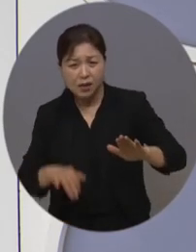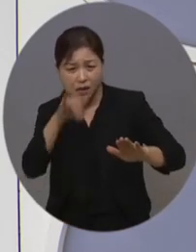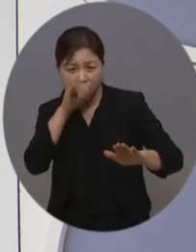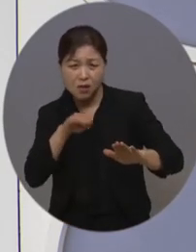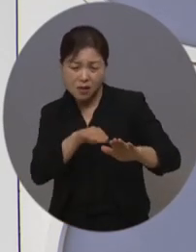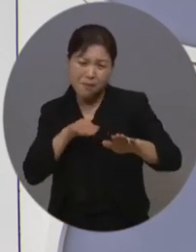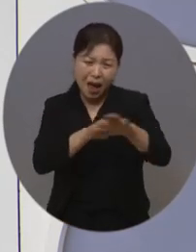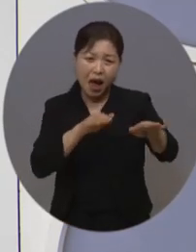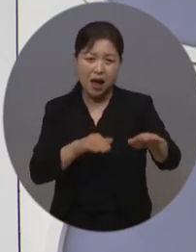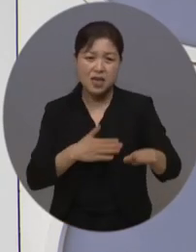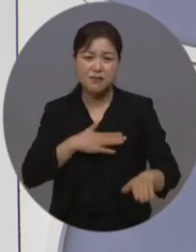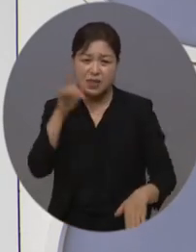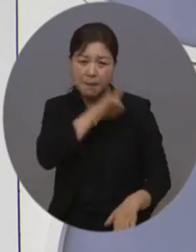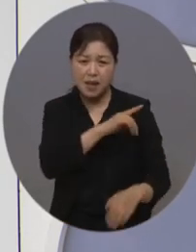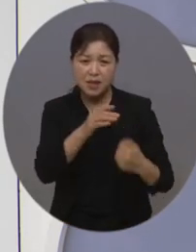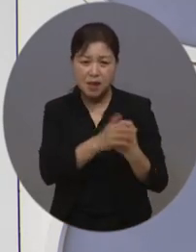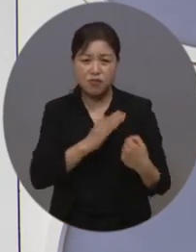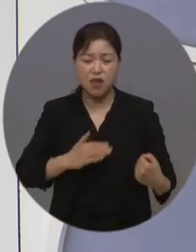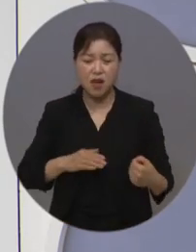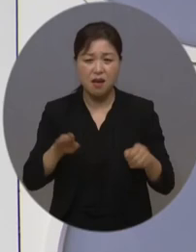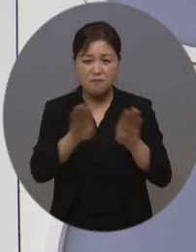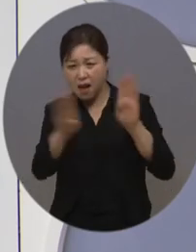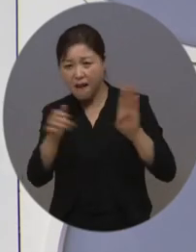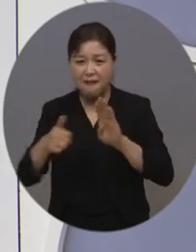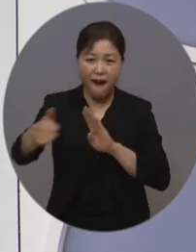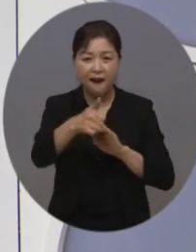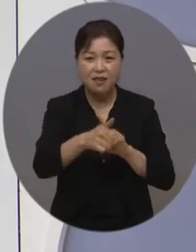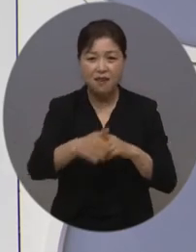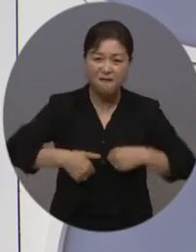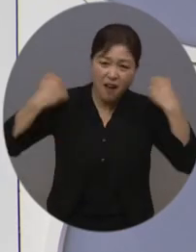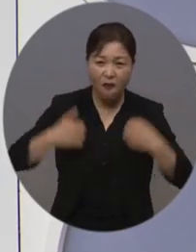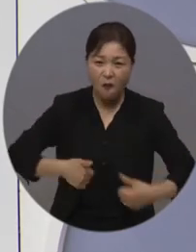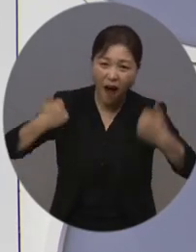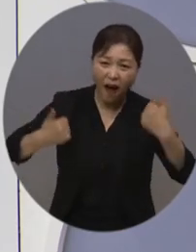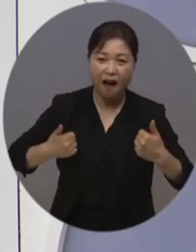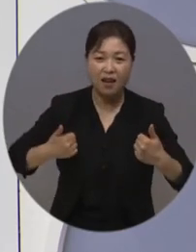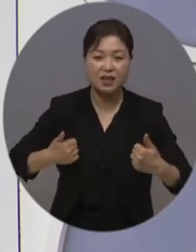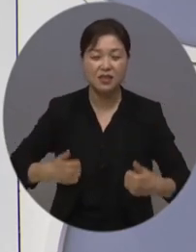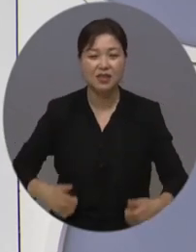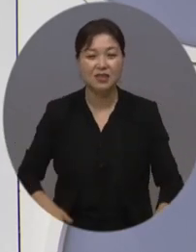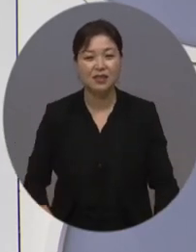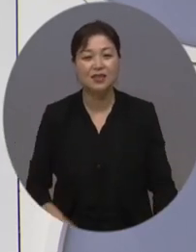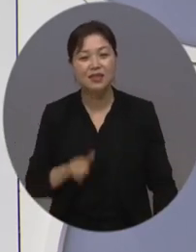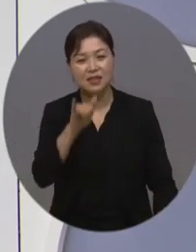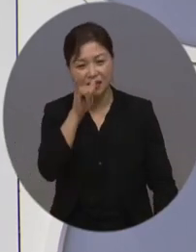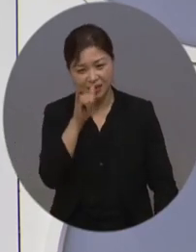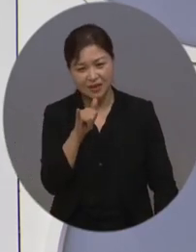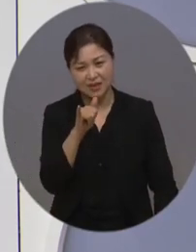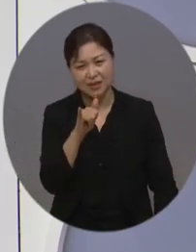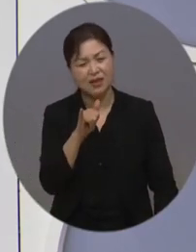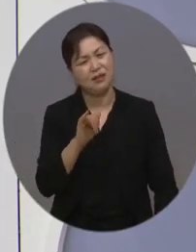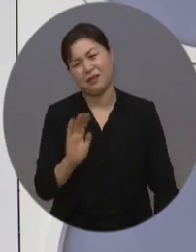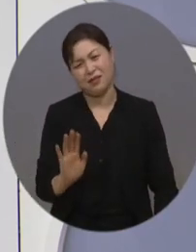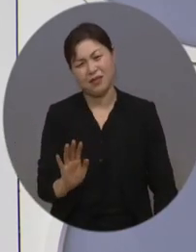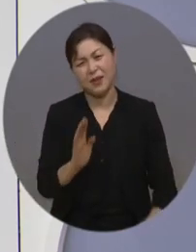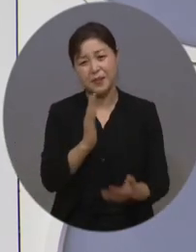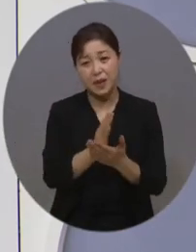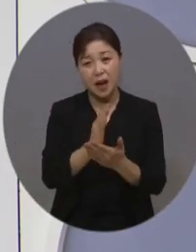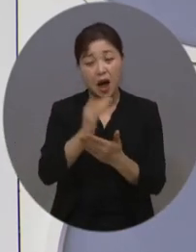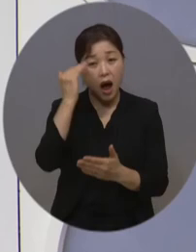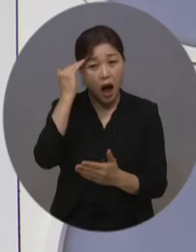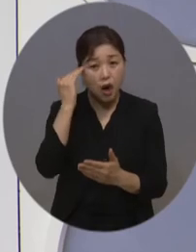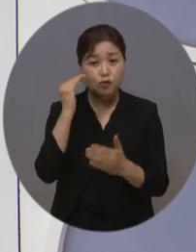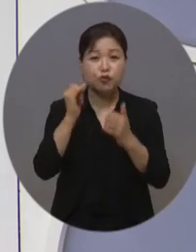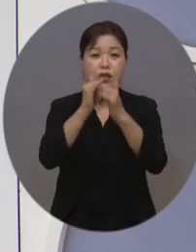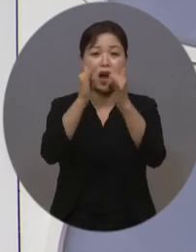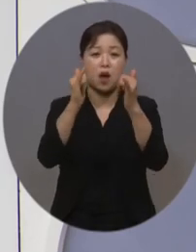그렇죠. 기분 나빠가지고 눈 내려가지고 고마워 우통 벗고 이렇게 우리가 참 이 우리 한국 사회에서 이 알력